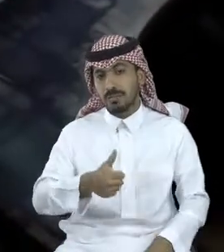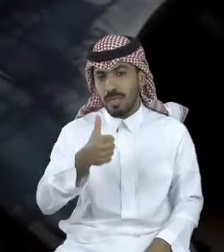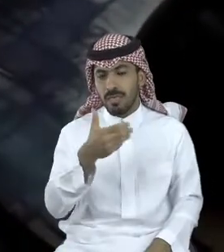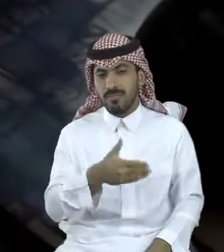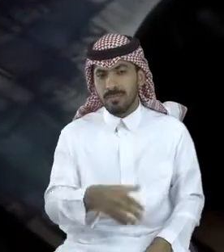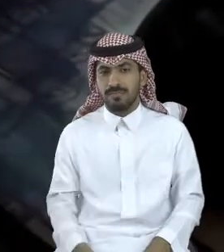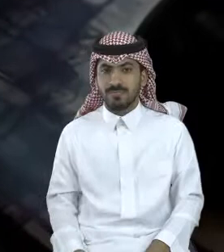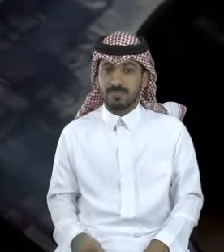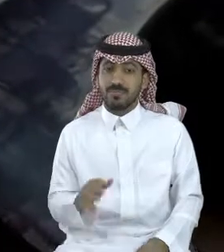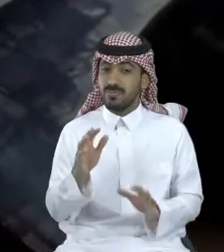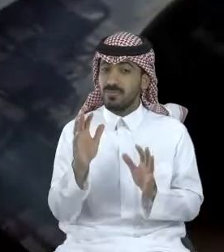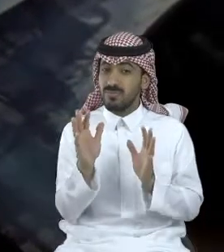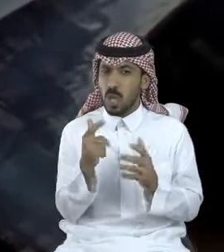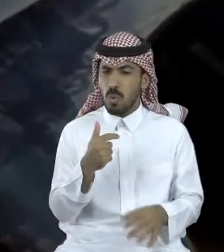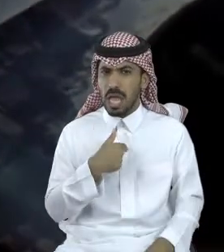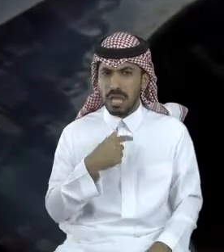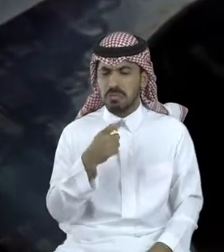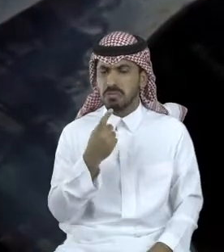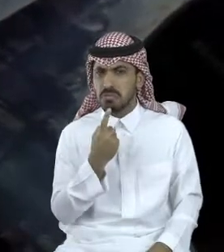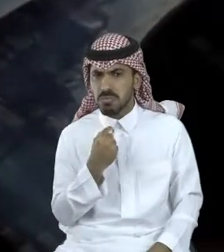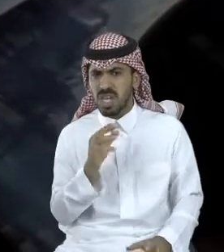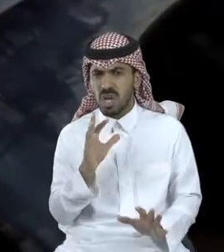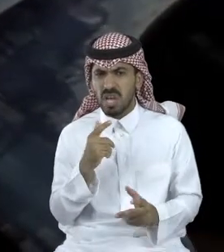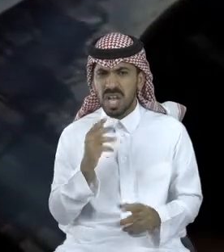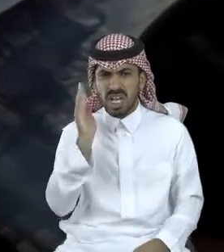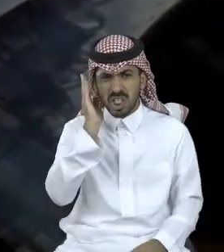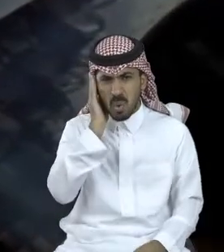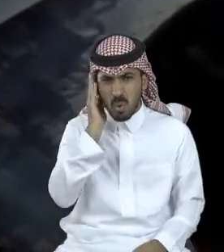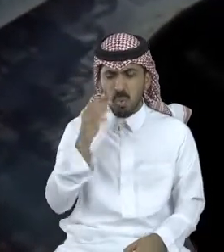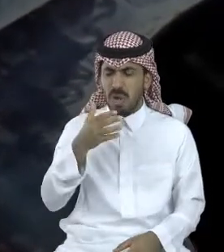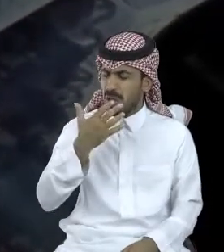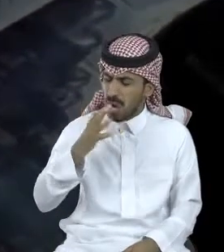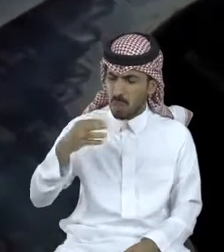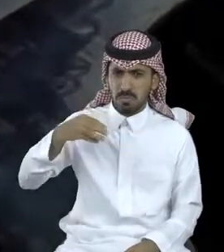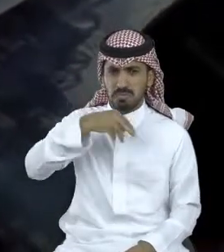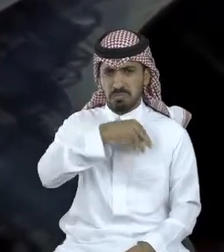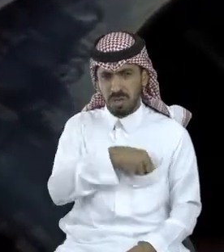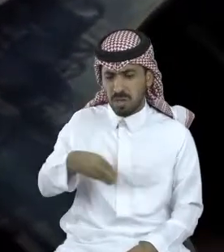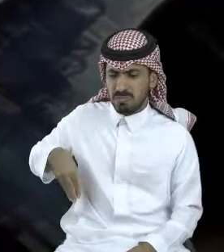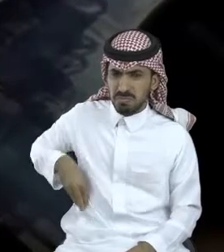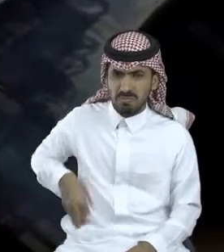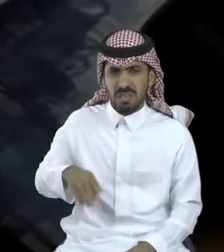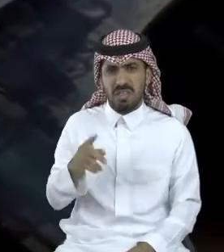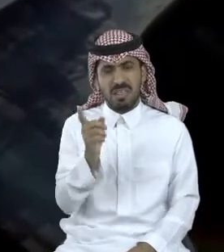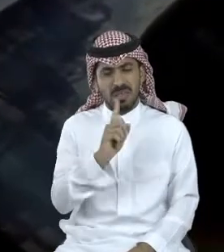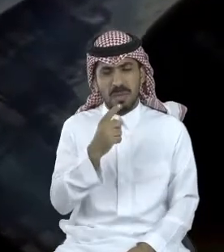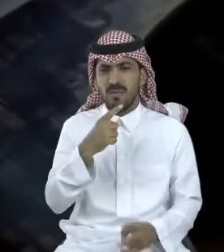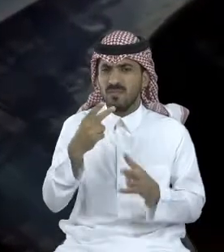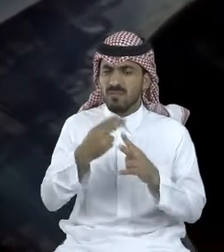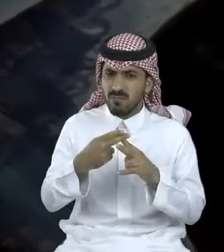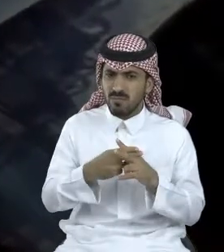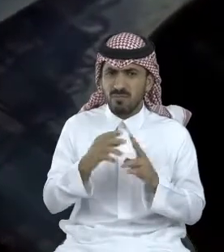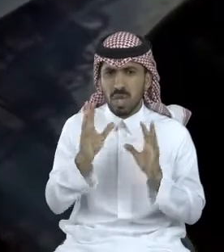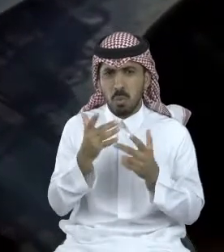تهز. out of range alert أنا ما حطيته بحيث إنه مثلاً ما أبغى أشيل معي الجوال في كل وقت، أروح الفطور نزلت مكان ثاني هنا مثلاً في الفندق